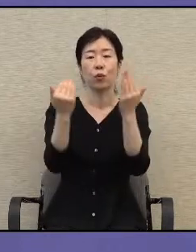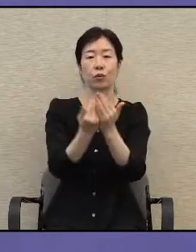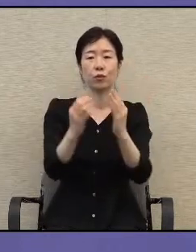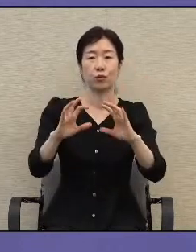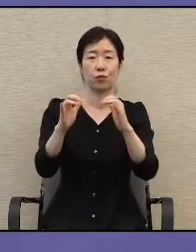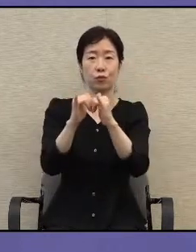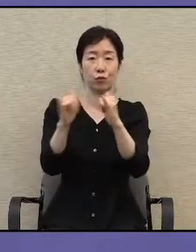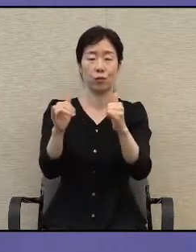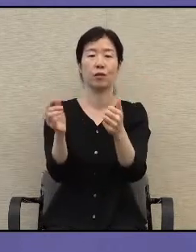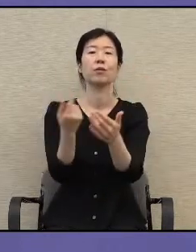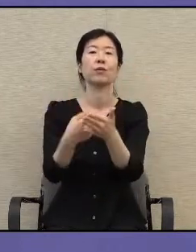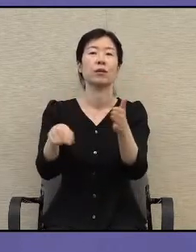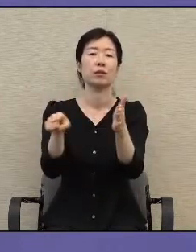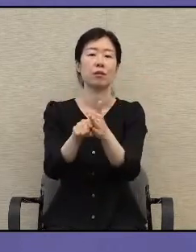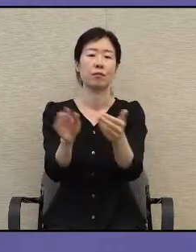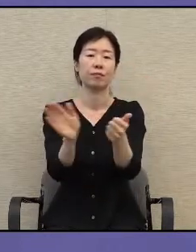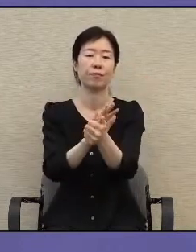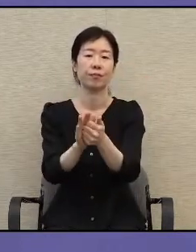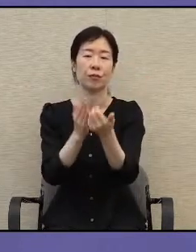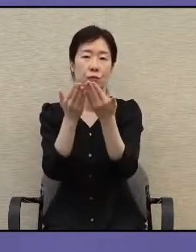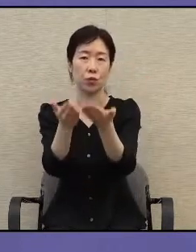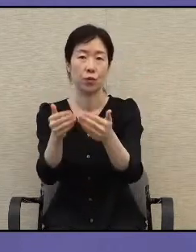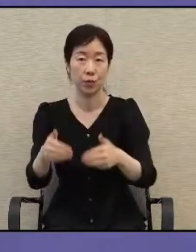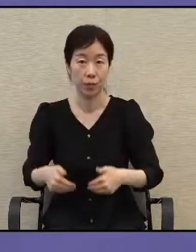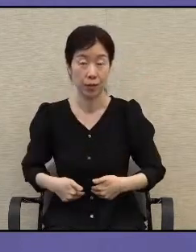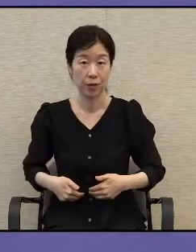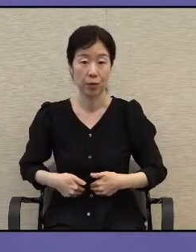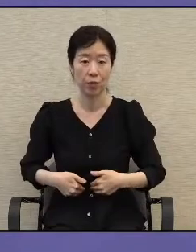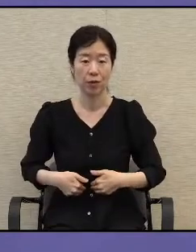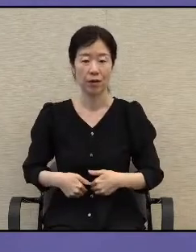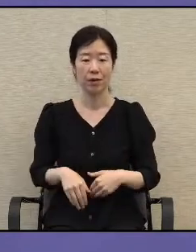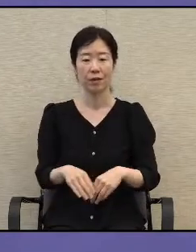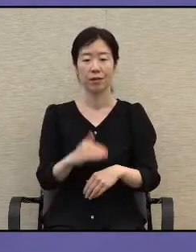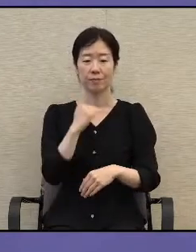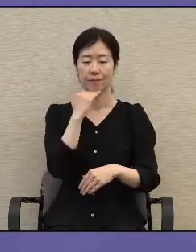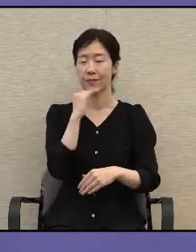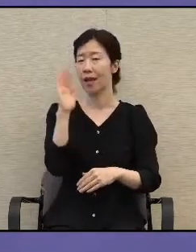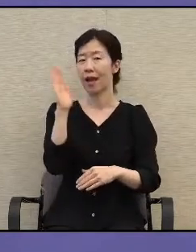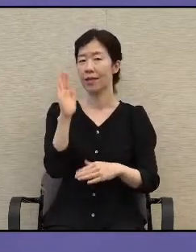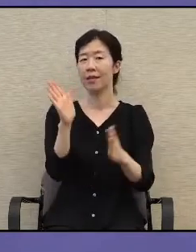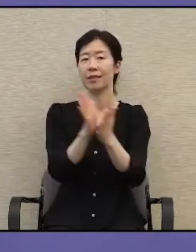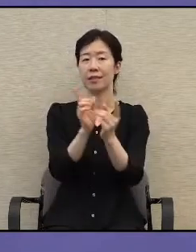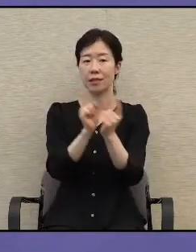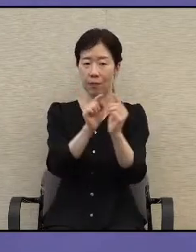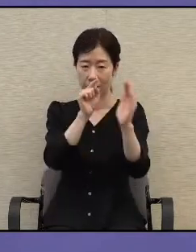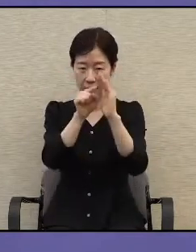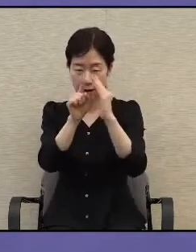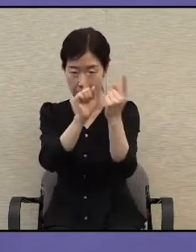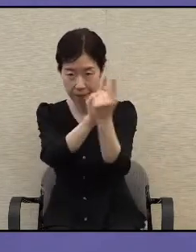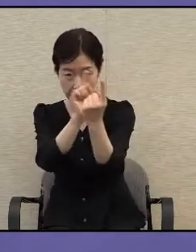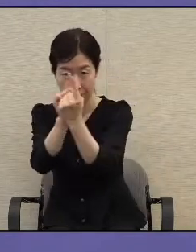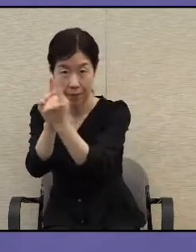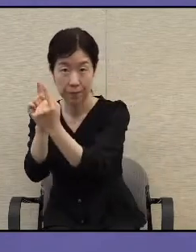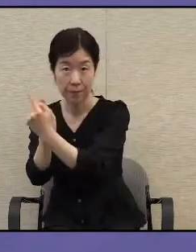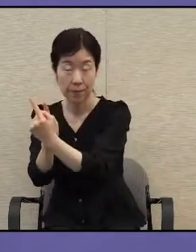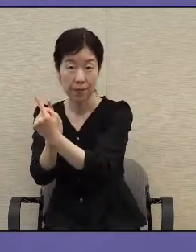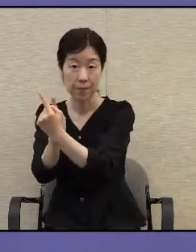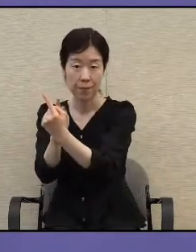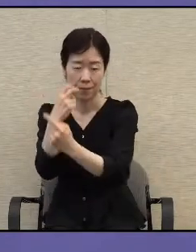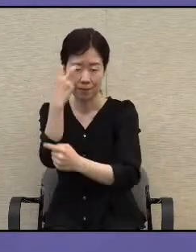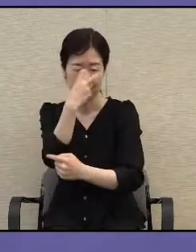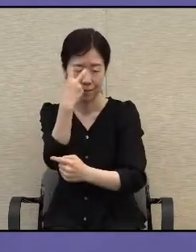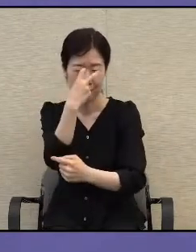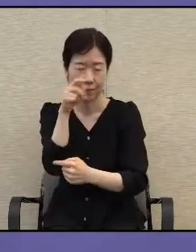이 1단계 개입은 결국 이 찾아가는 서비스죠. 좀 더 적극적이고 발굴하고 찾아가는 아웃리치 서비스가 이루어져야 되고